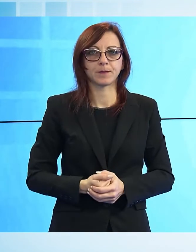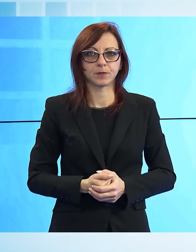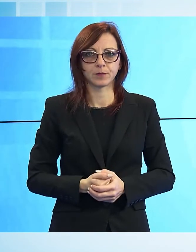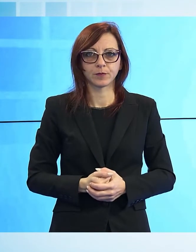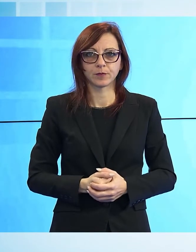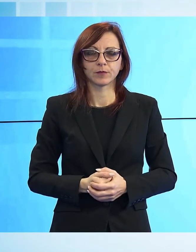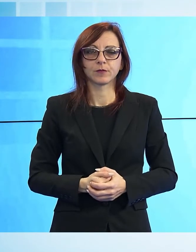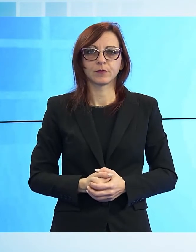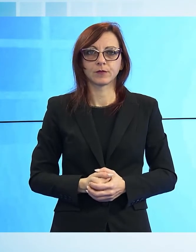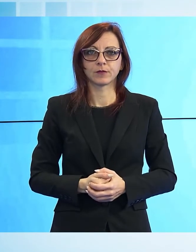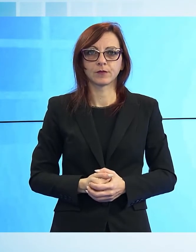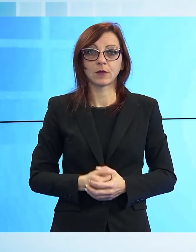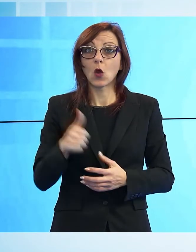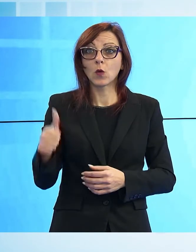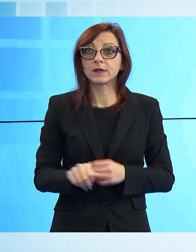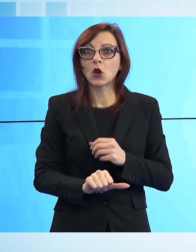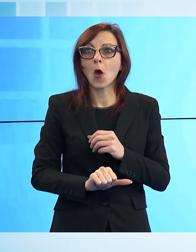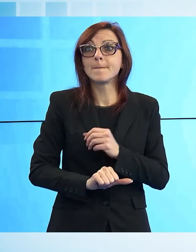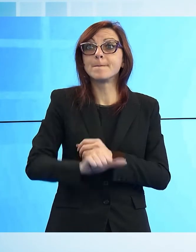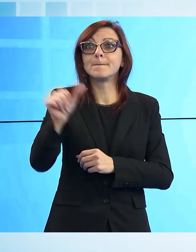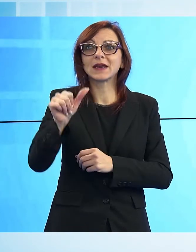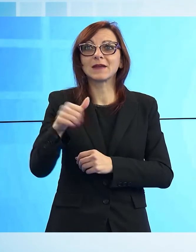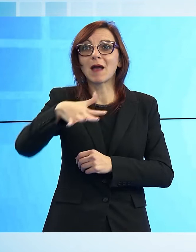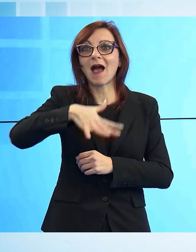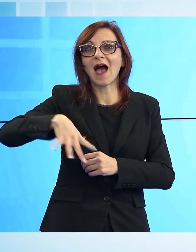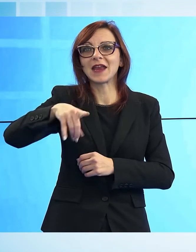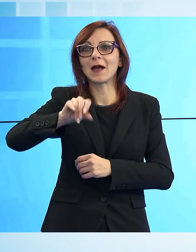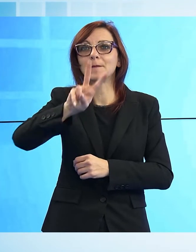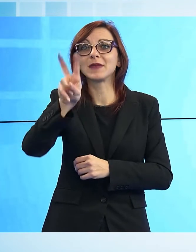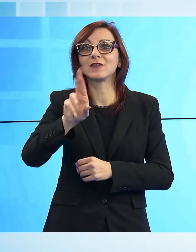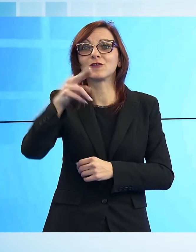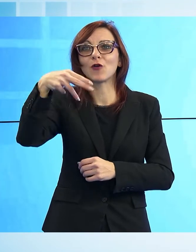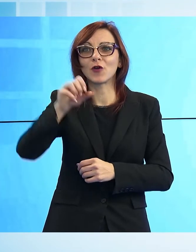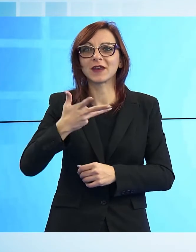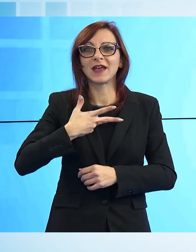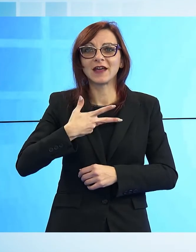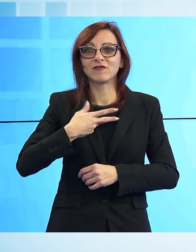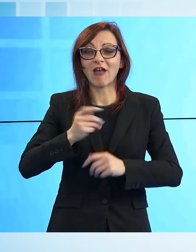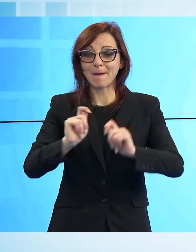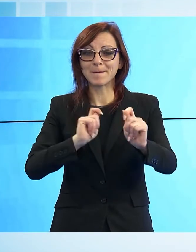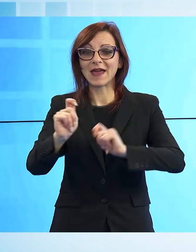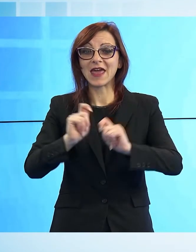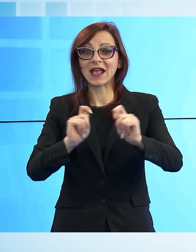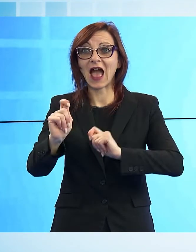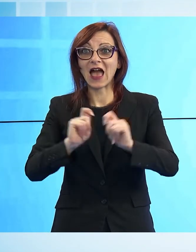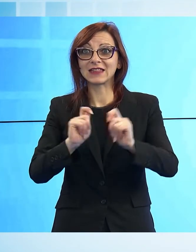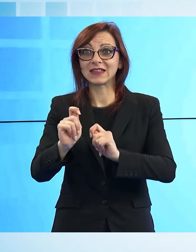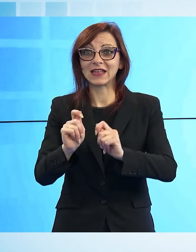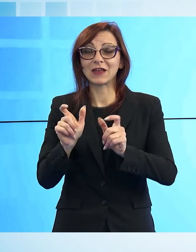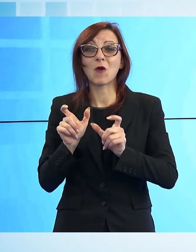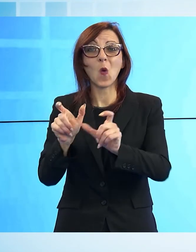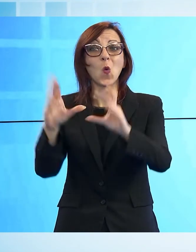Quest'anno per la prima volta le Pizzorne si illumineranno con i mercatini di Natale. Gli appuntamenti promossi dal Parco Avventura